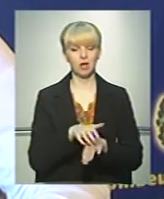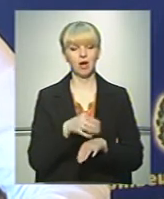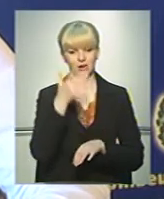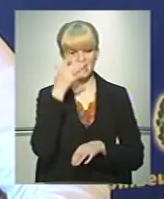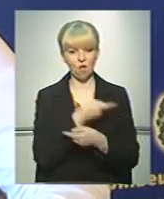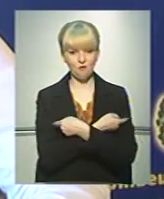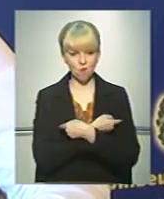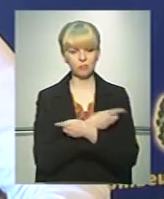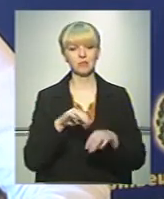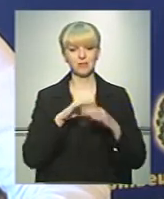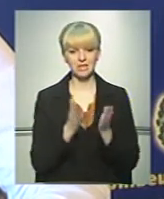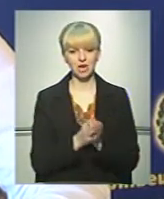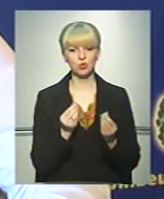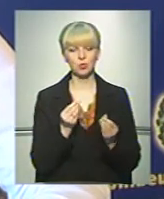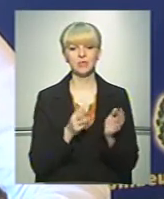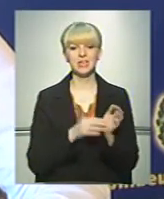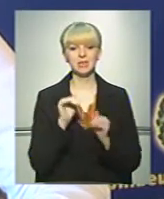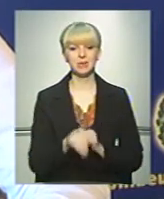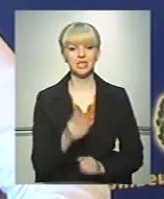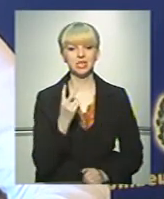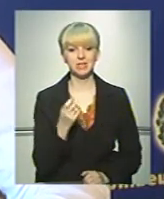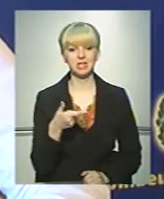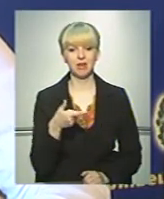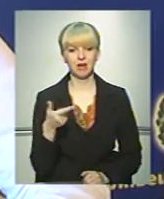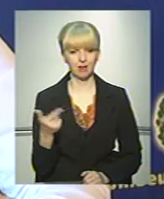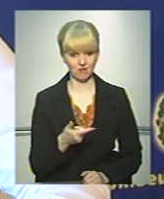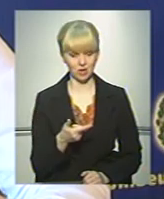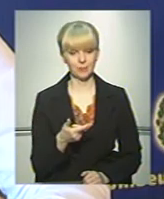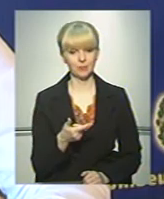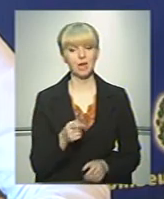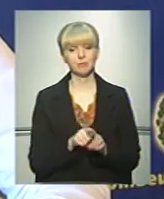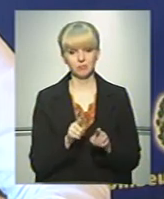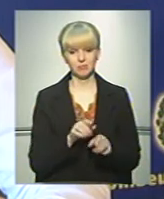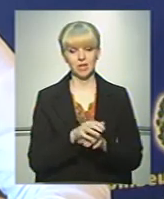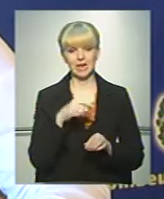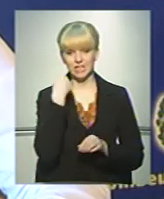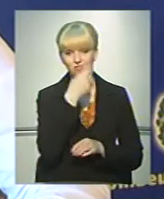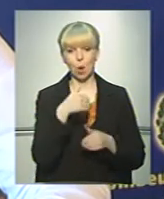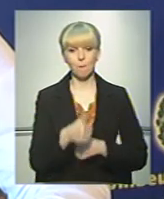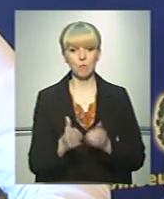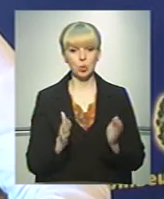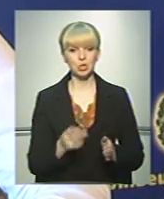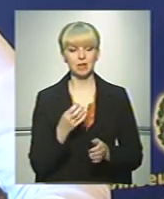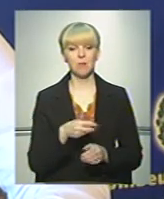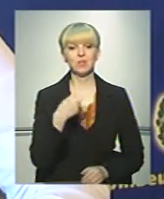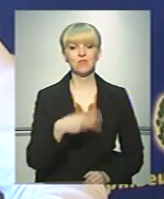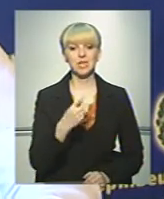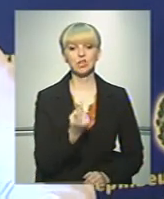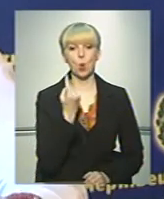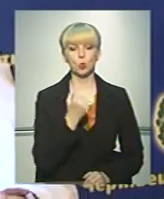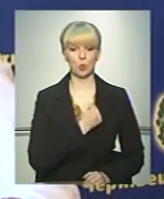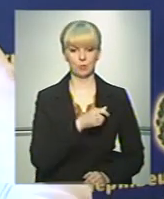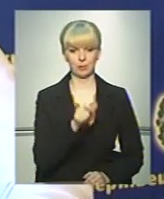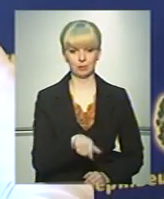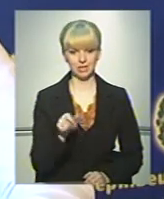футболки на загальну суму 8200 гривень. Так само відправлено індивідуальних посилок для 21